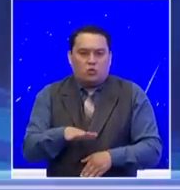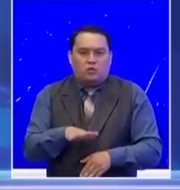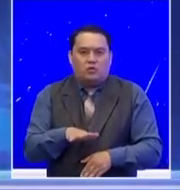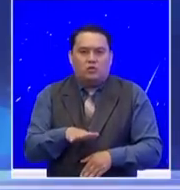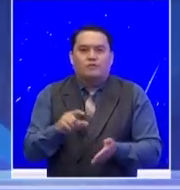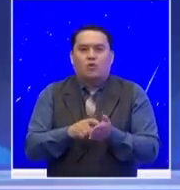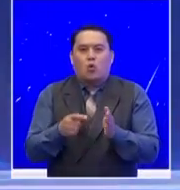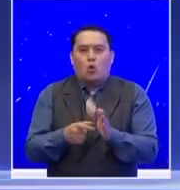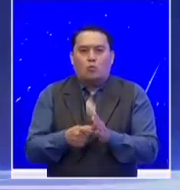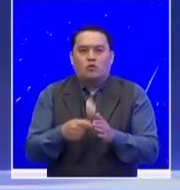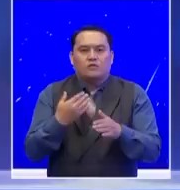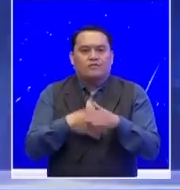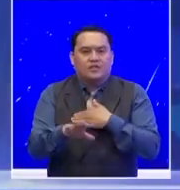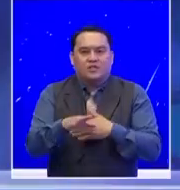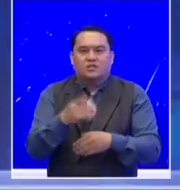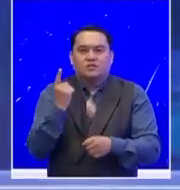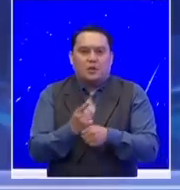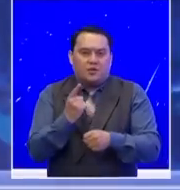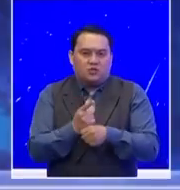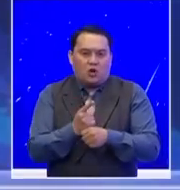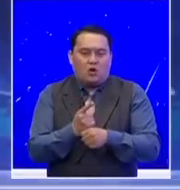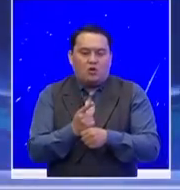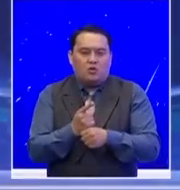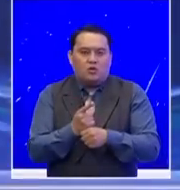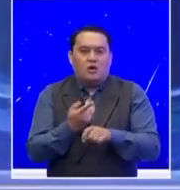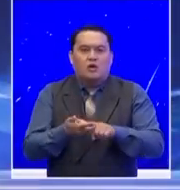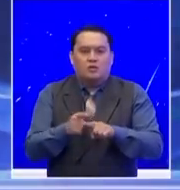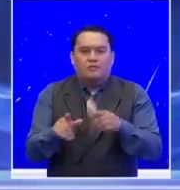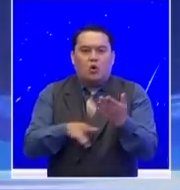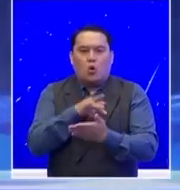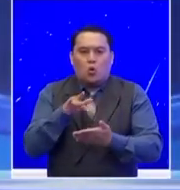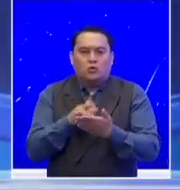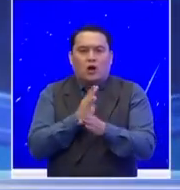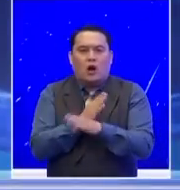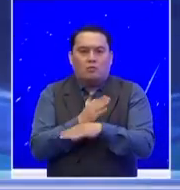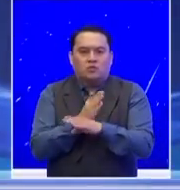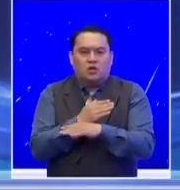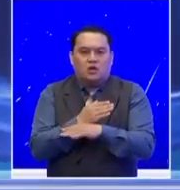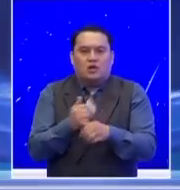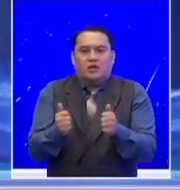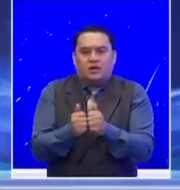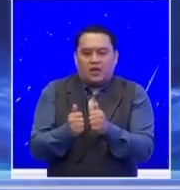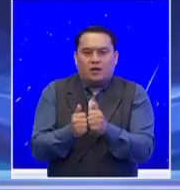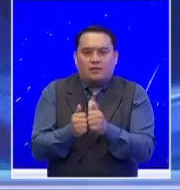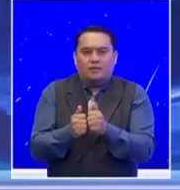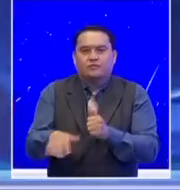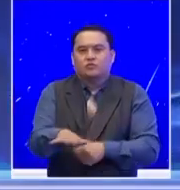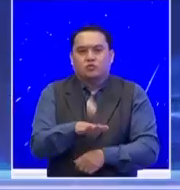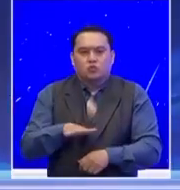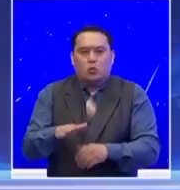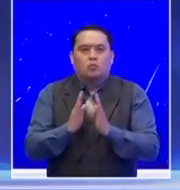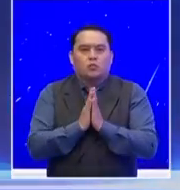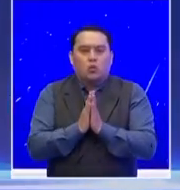в комнаты не могут выйти. Поэтому жители города Капшига и прибрежных зон